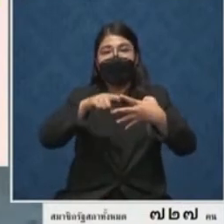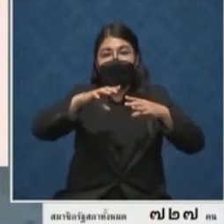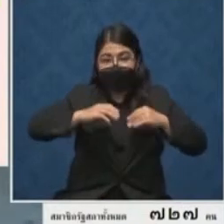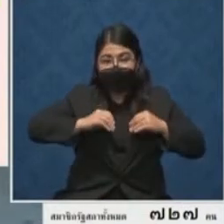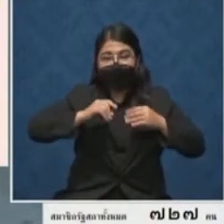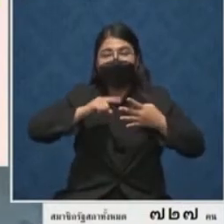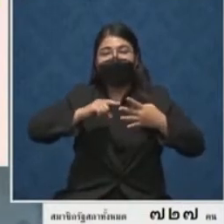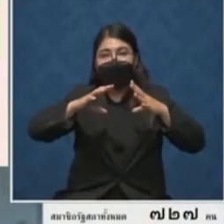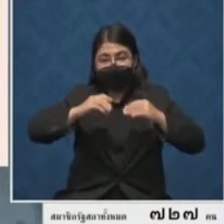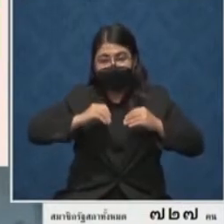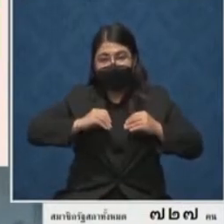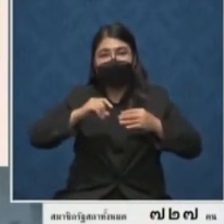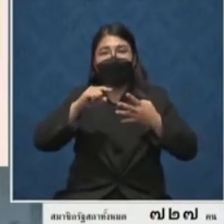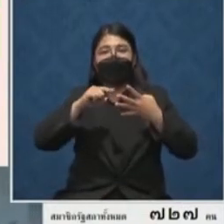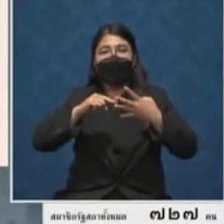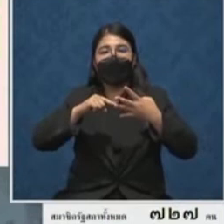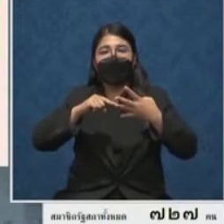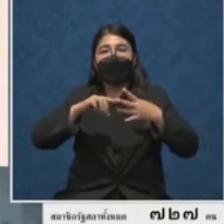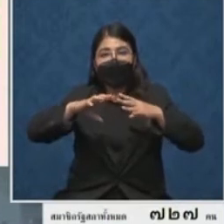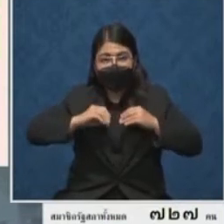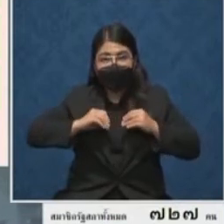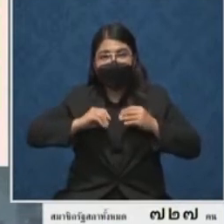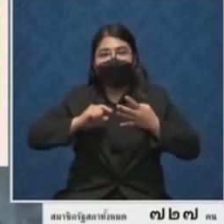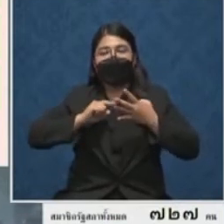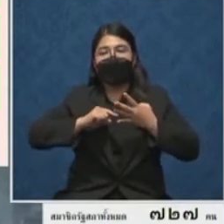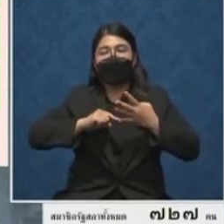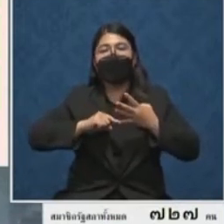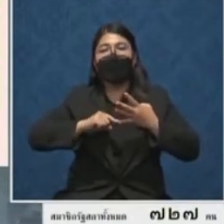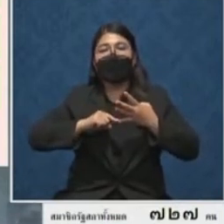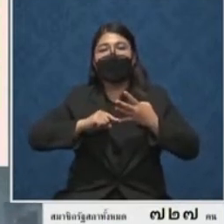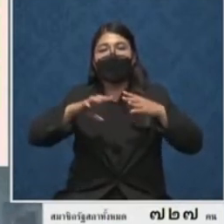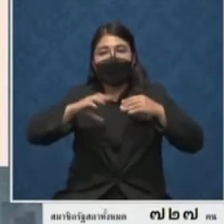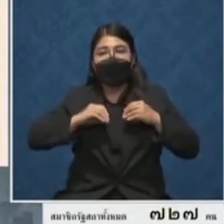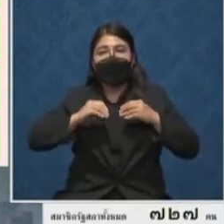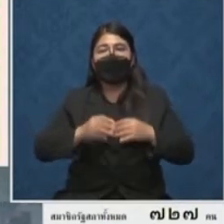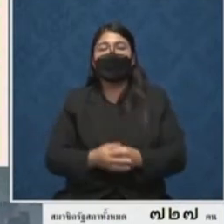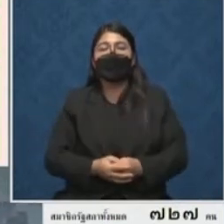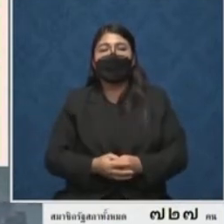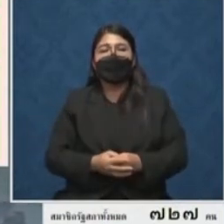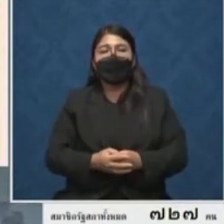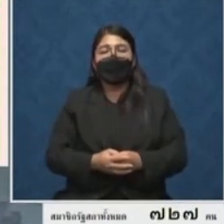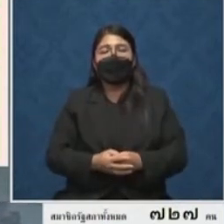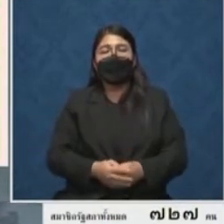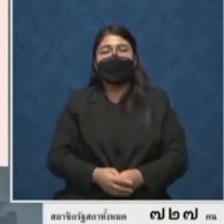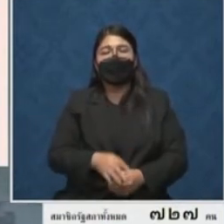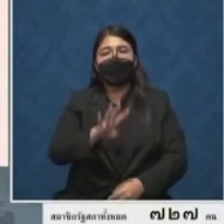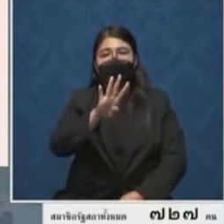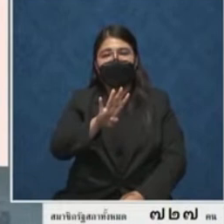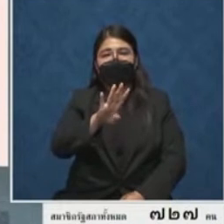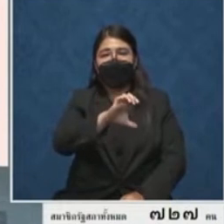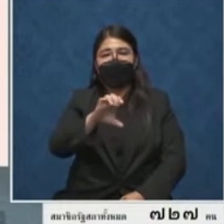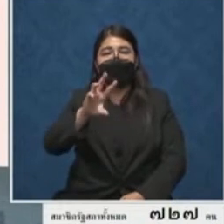3รับหลักการและ4รับหลักการครับ 406นายมานะศักดิ์จันประส